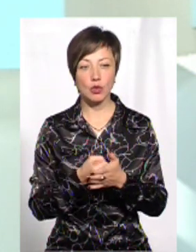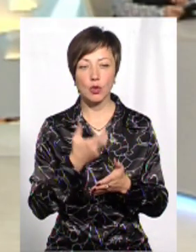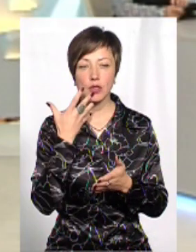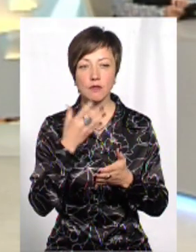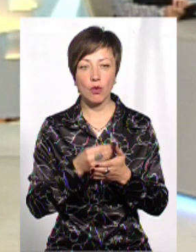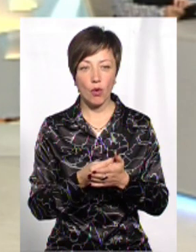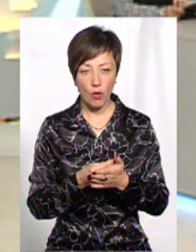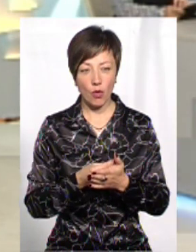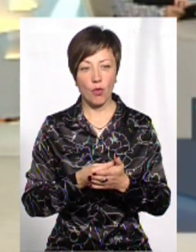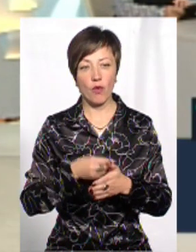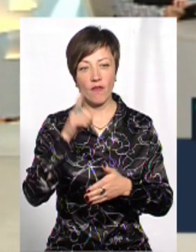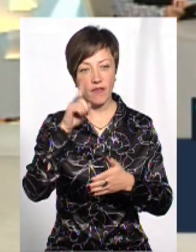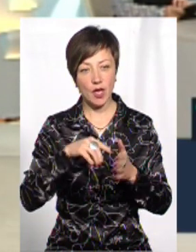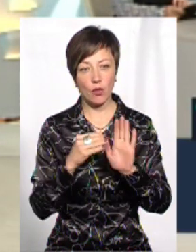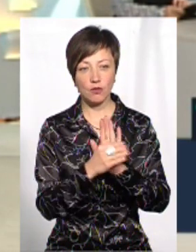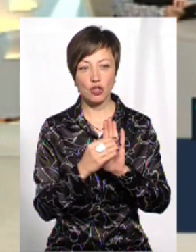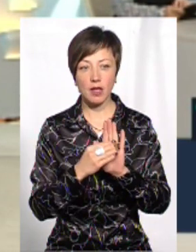свого віровчення. І